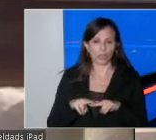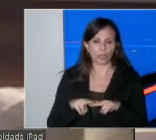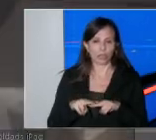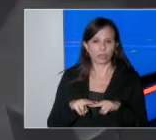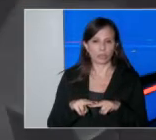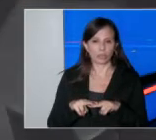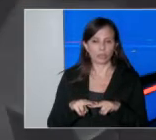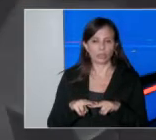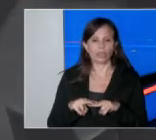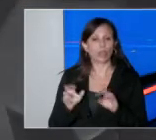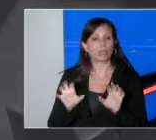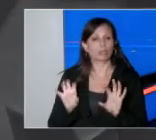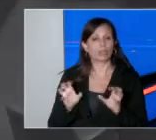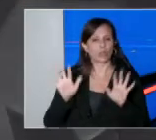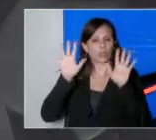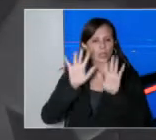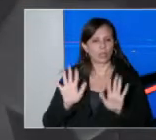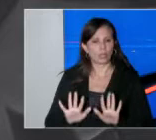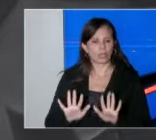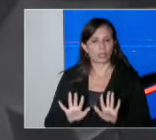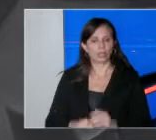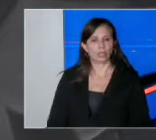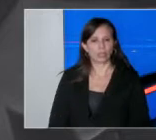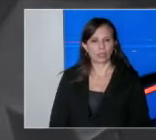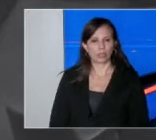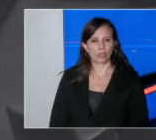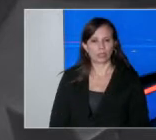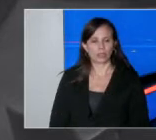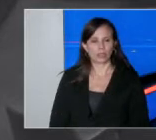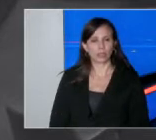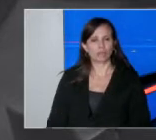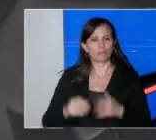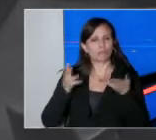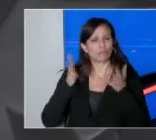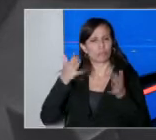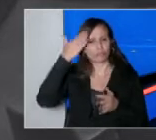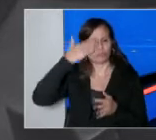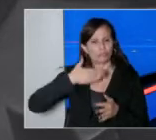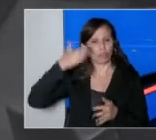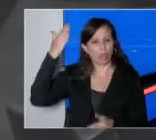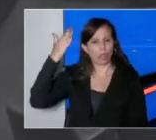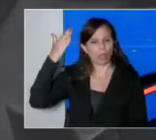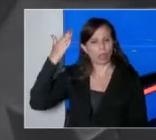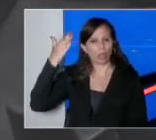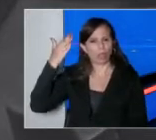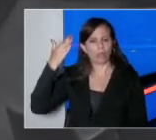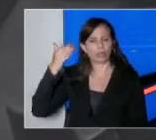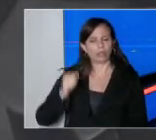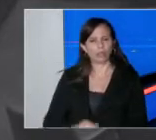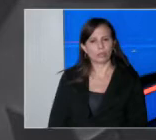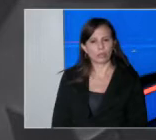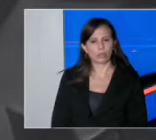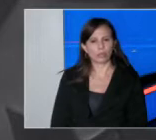גל תחנות הטלוויזיה, והפך להיות לאדם מאוד מאוד פופולרי, למופיע מאוד מאוד